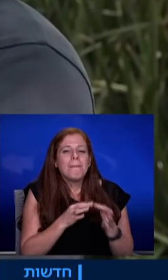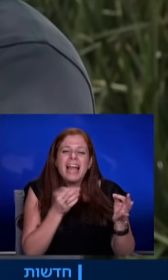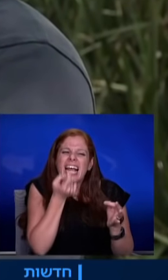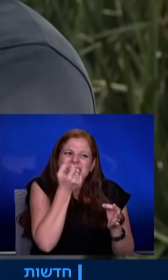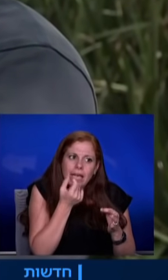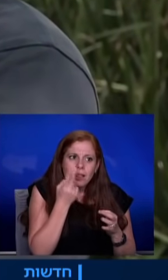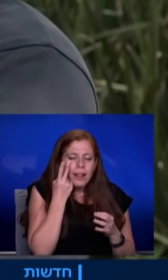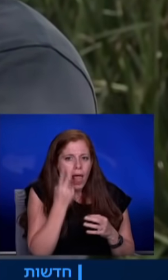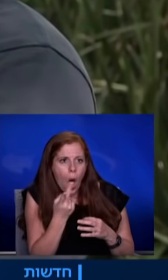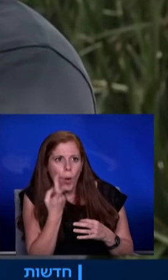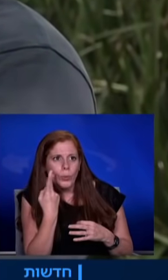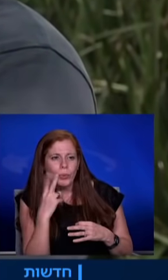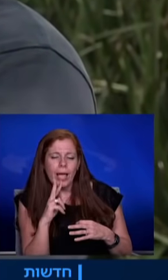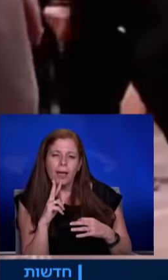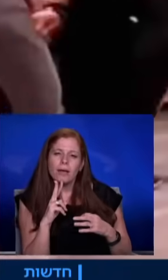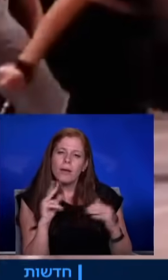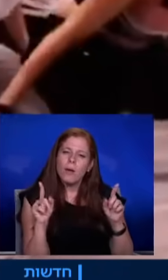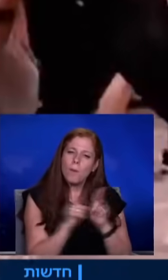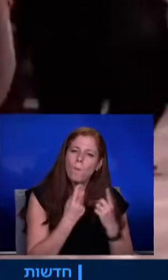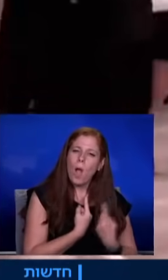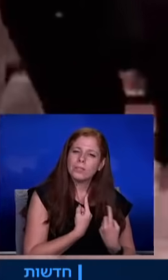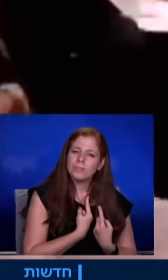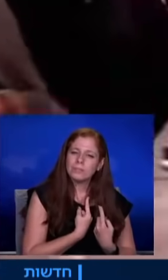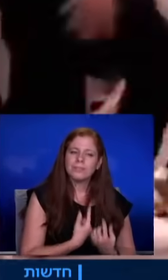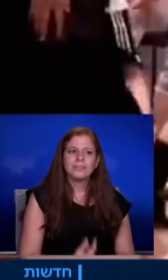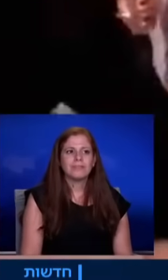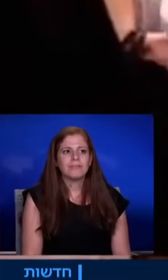להיראות יותר כמו עצמי.